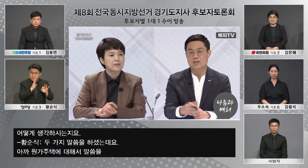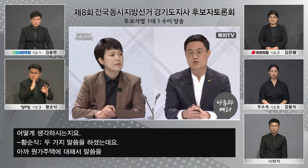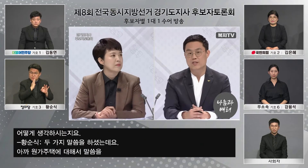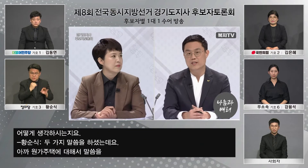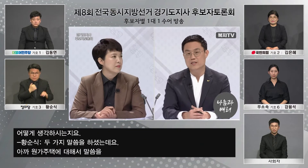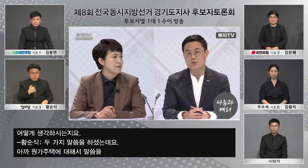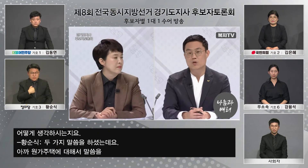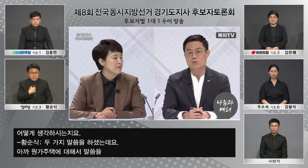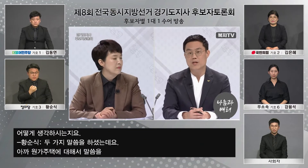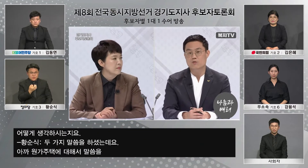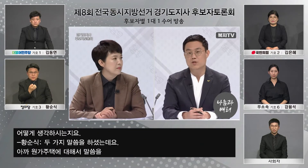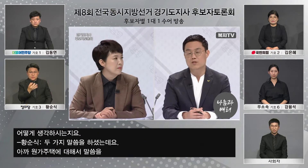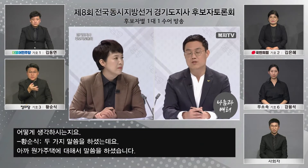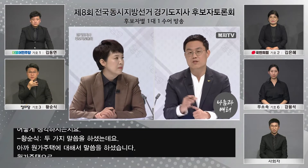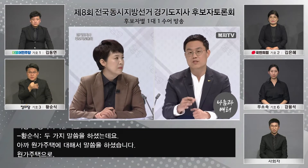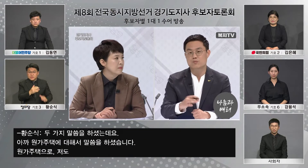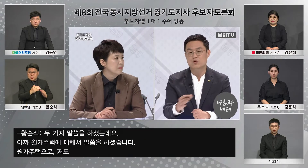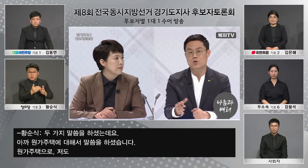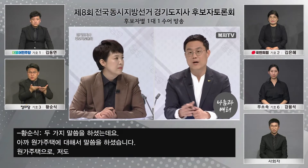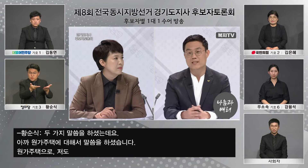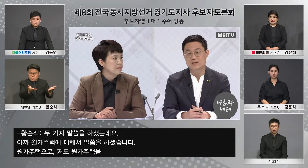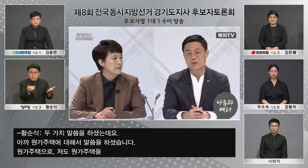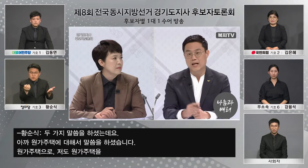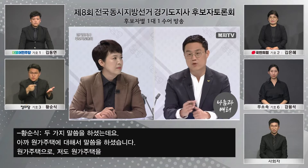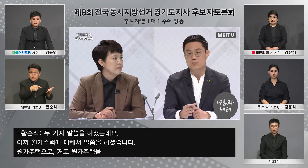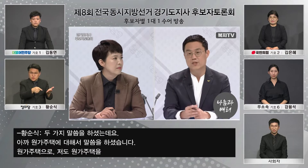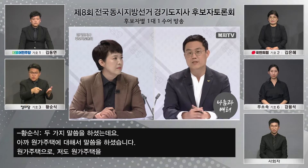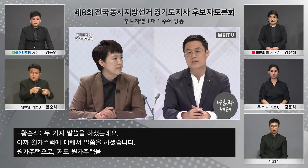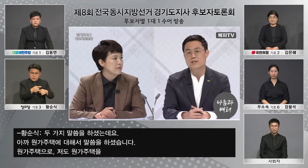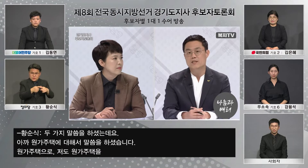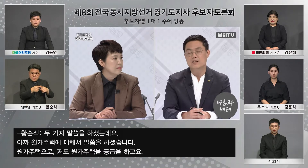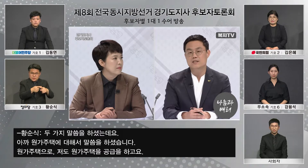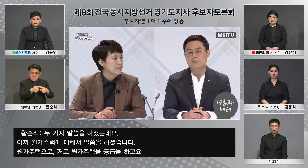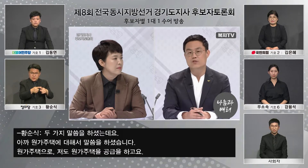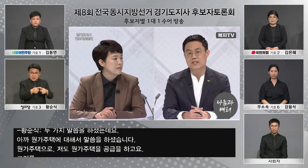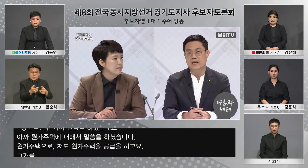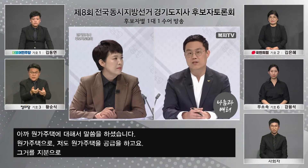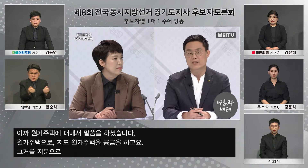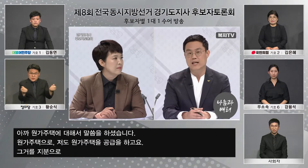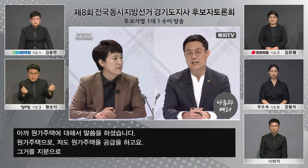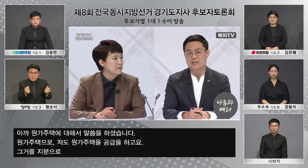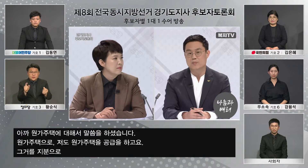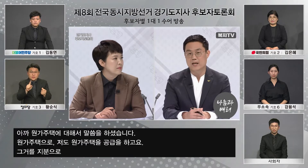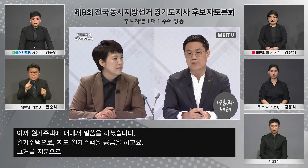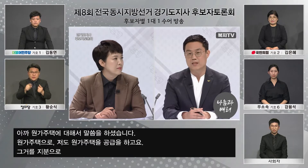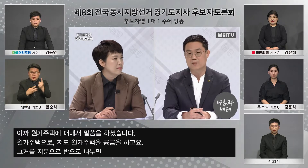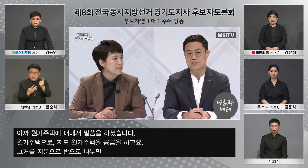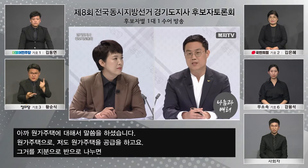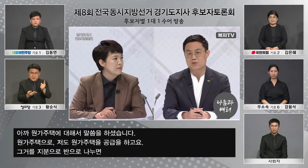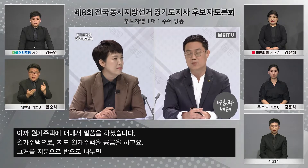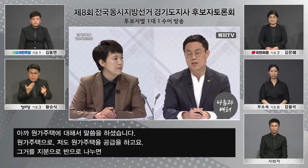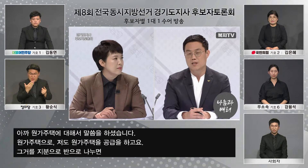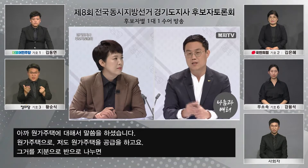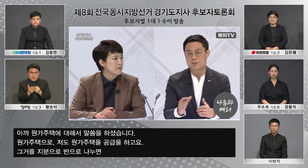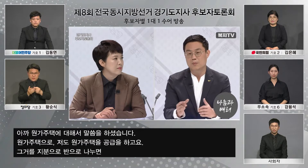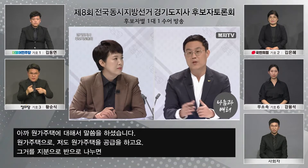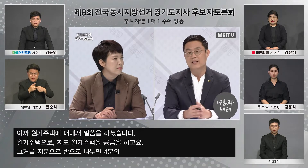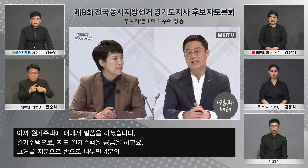저도 원가주택을 공급을 하고요. 그거를 지분으로 반으로 나누면은 4분의 1 가격이다. 그래서 반의